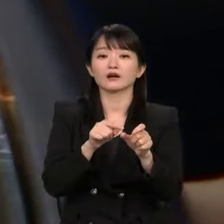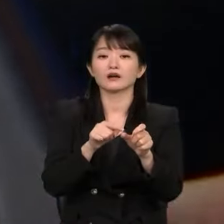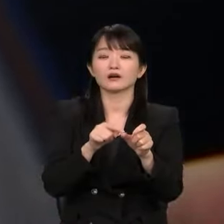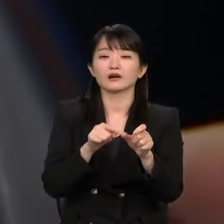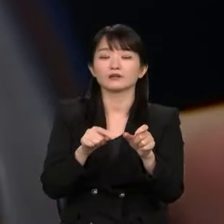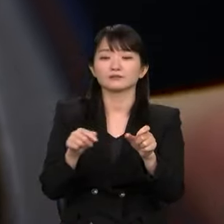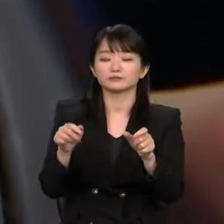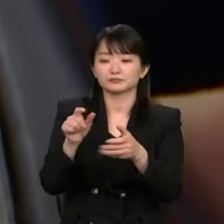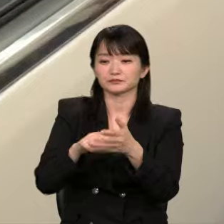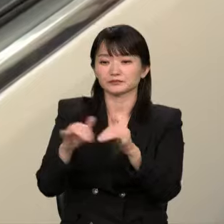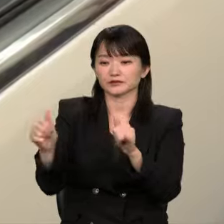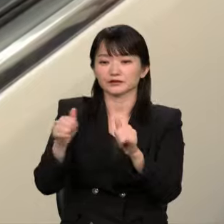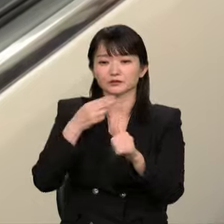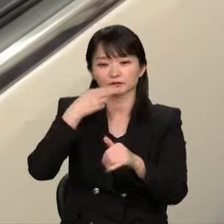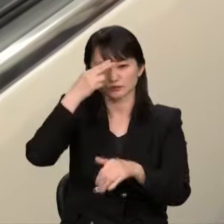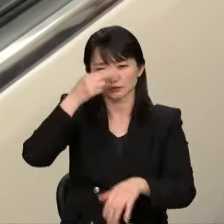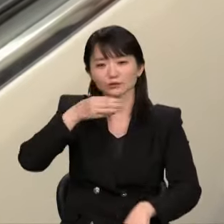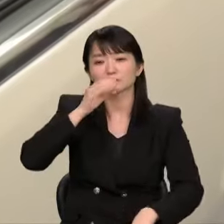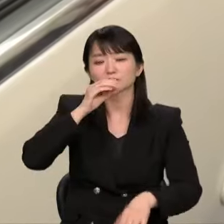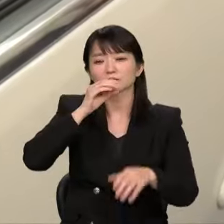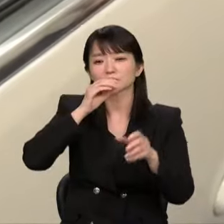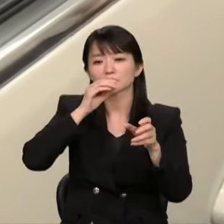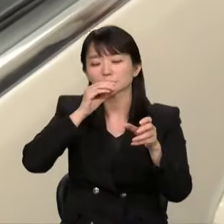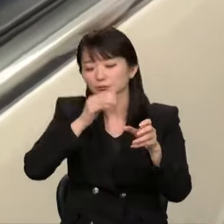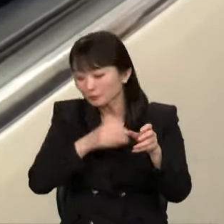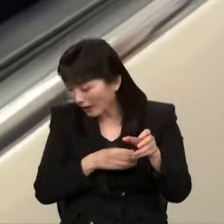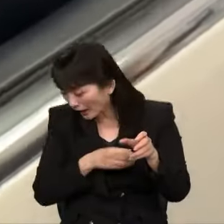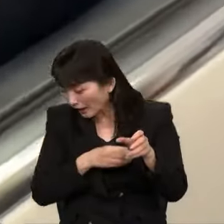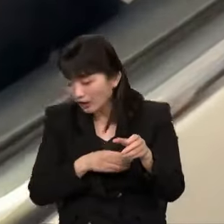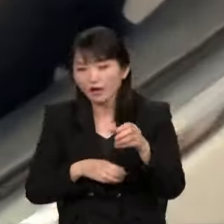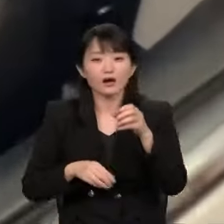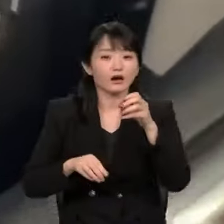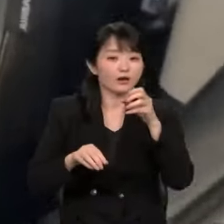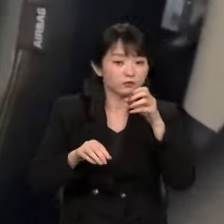취재진이 술을 한 모금 입에 머금었다 뱉은 뒤 불어봤습니다.